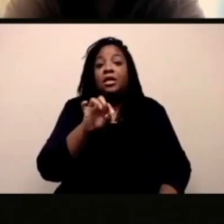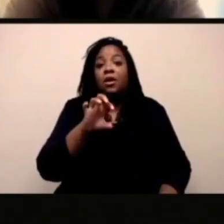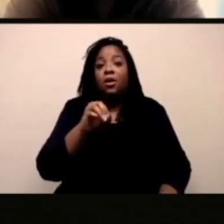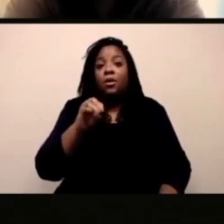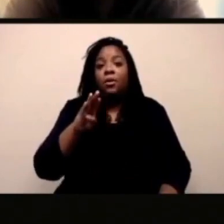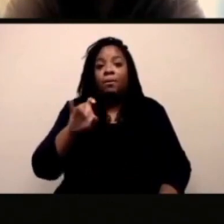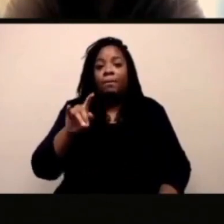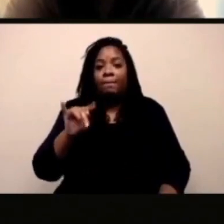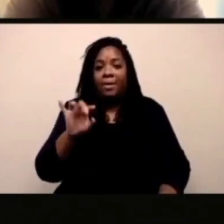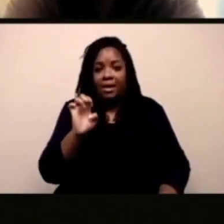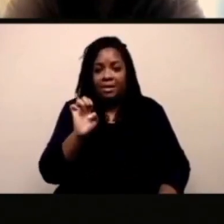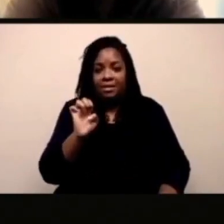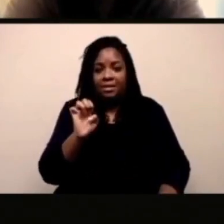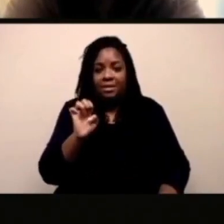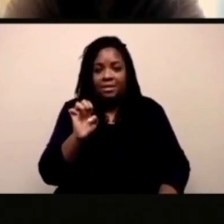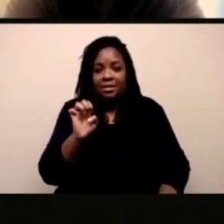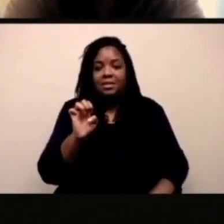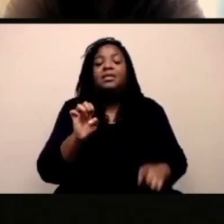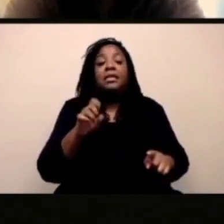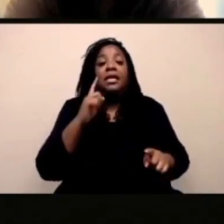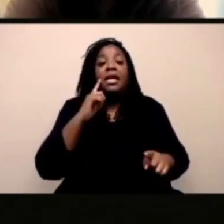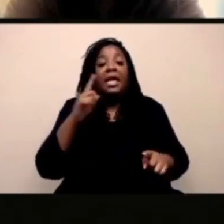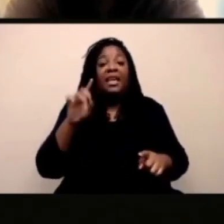と申します